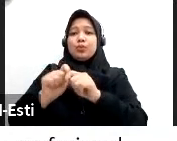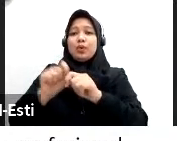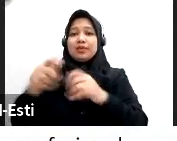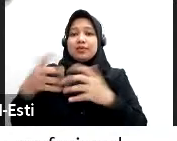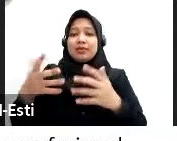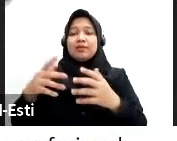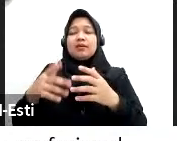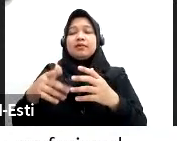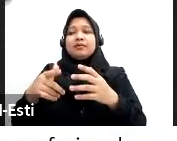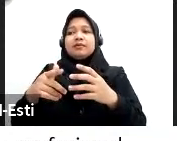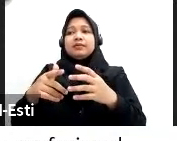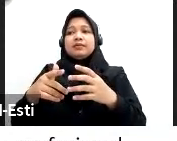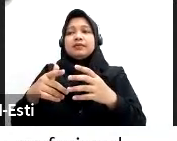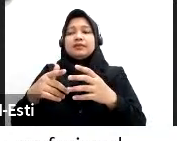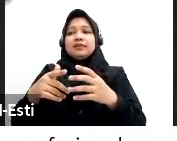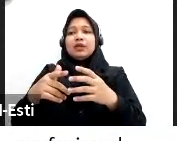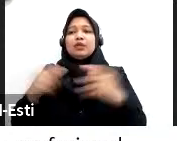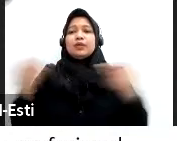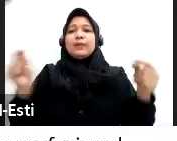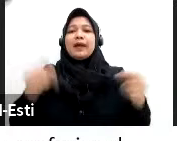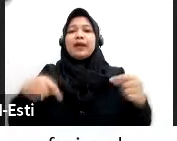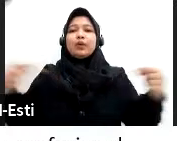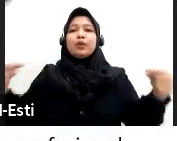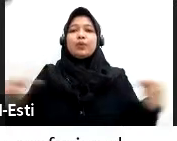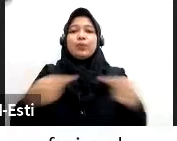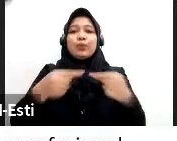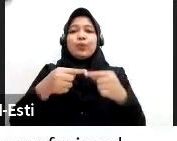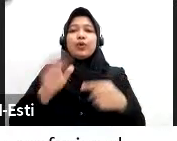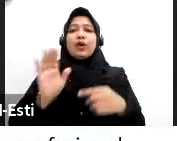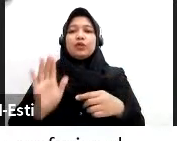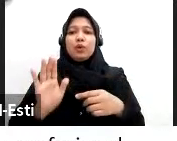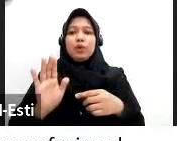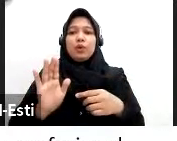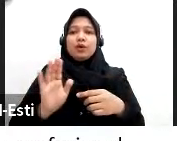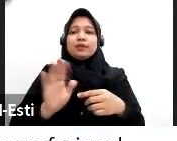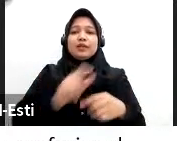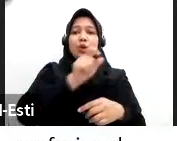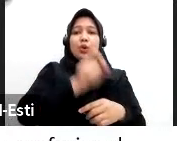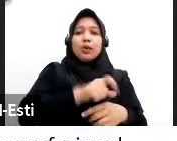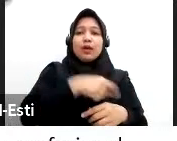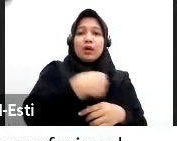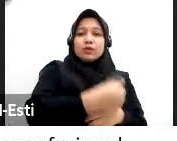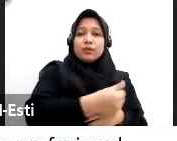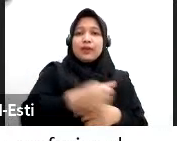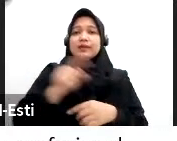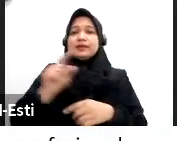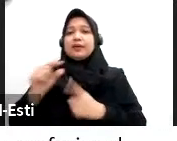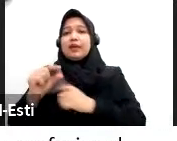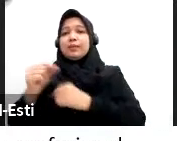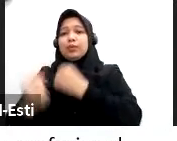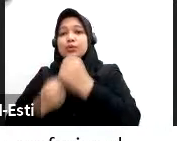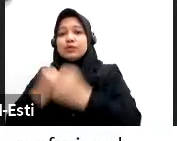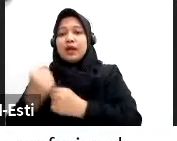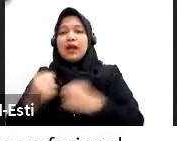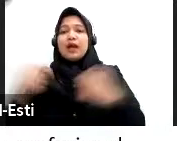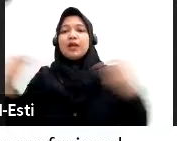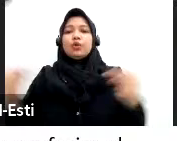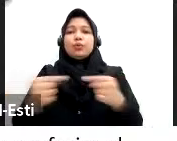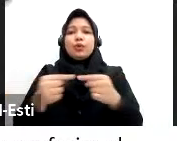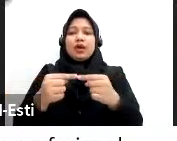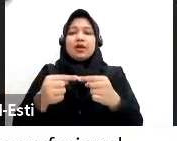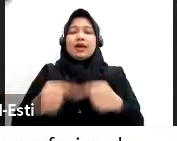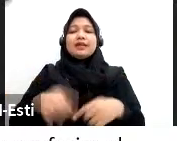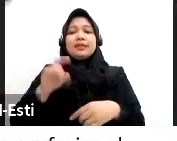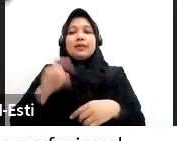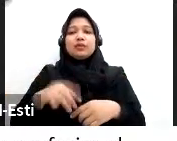hanya sebagai penghubung saja antara konsumen dan pelaku usaha termasuk juga lembaga